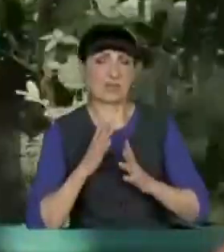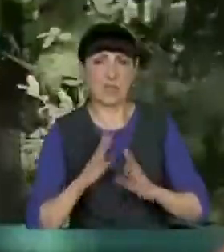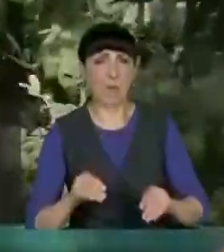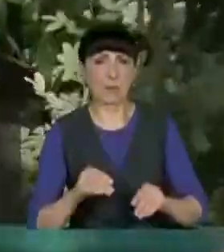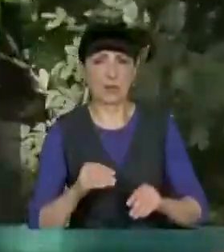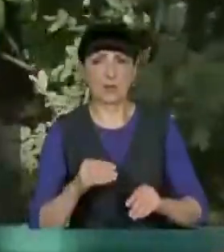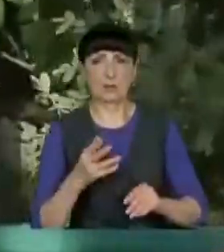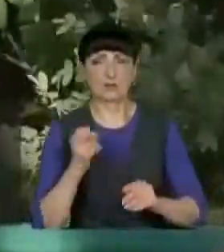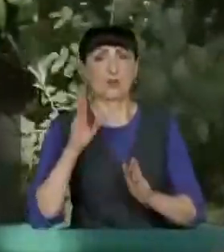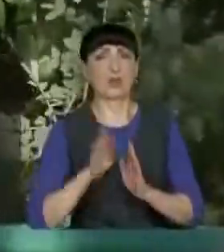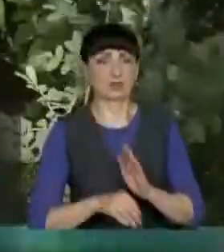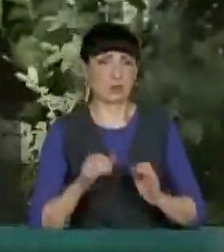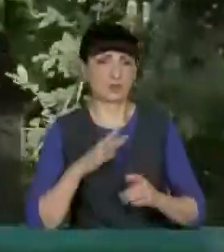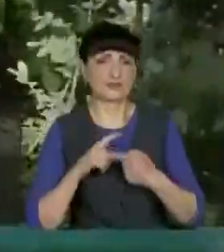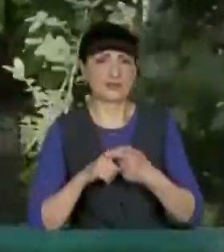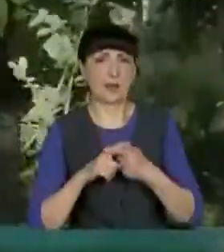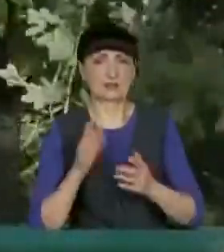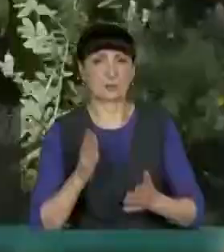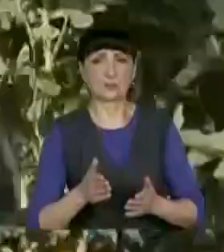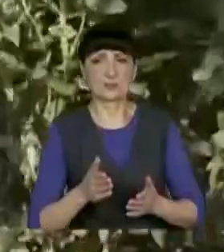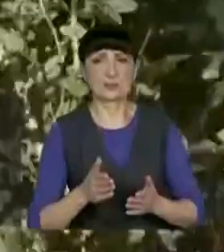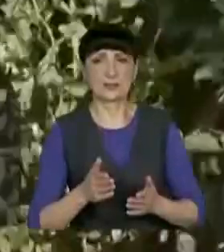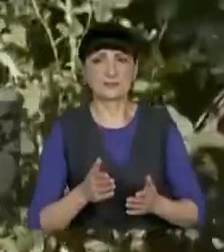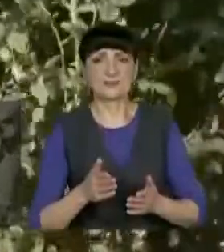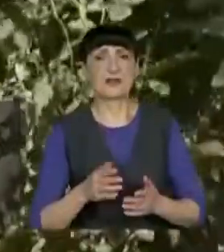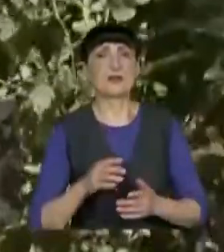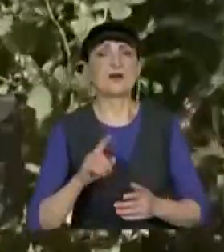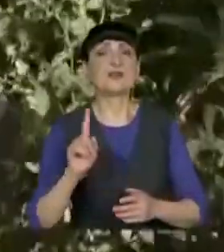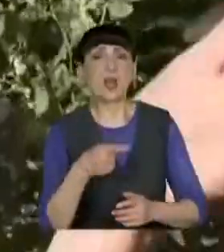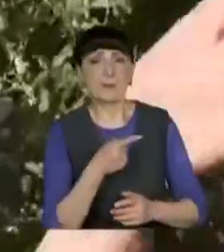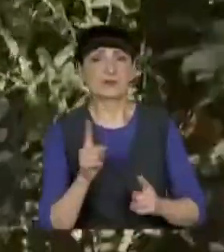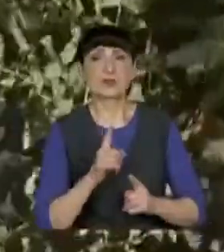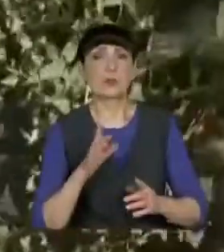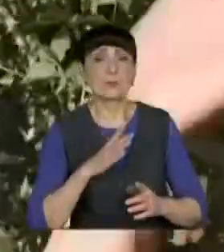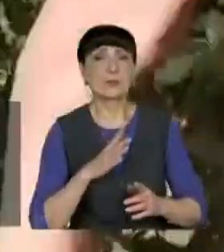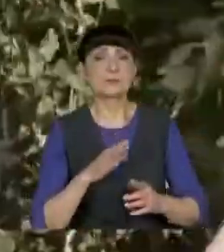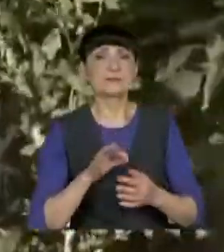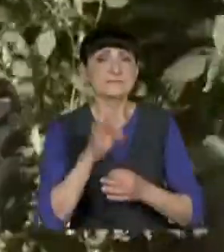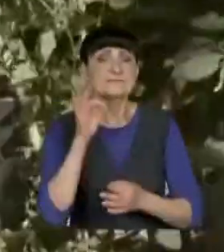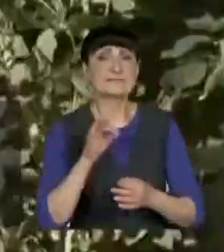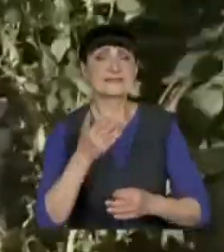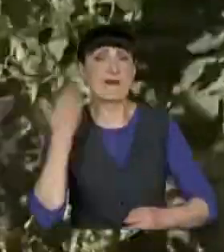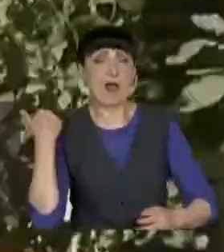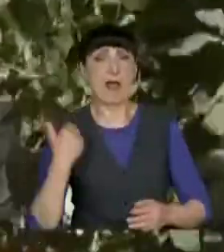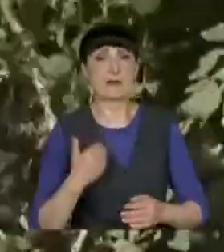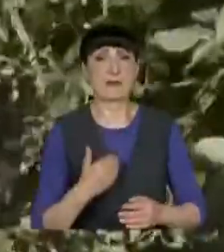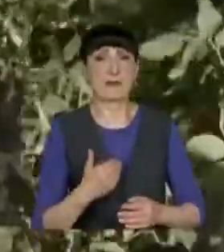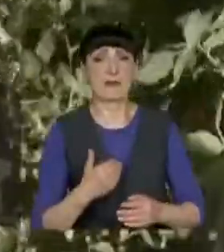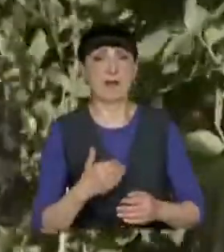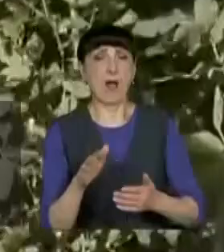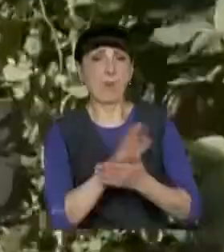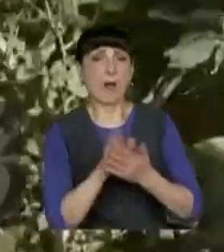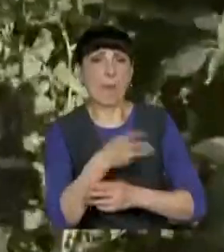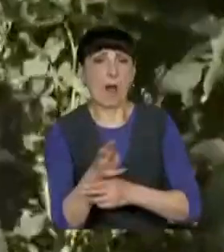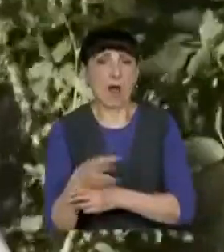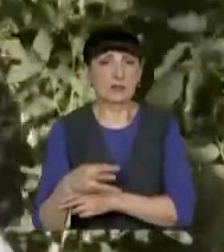еще больше болячек получим. Требование то, что чтобы благовременно, заранее, чтобы